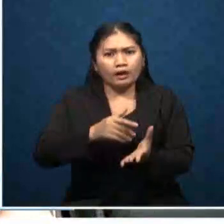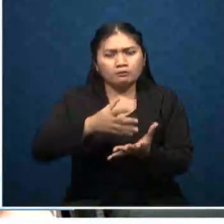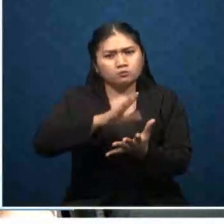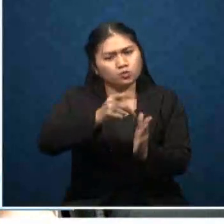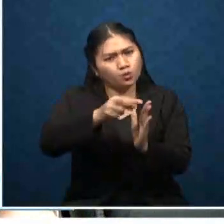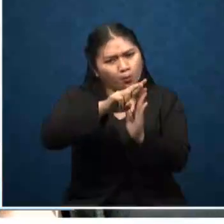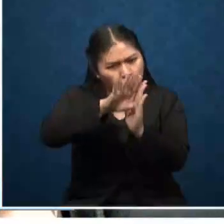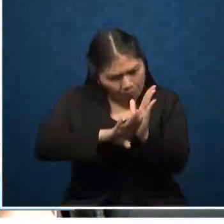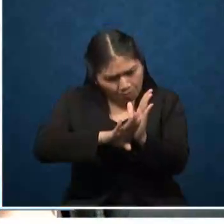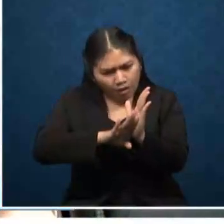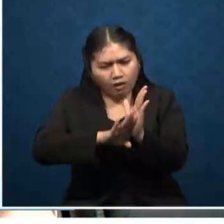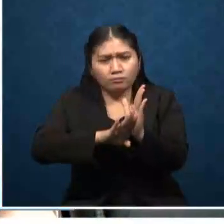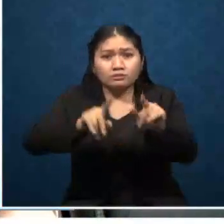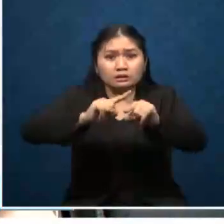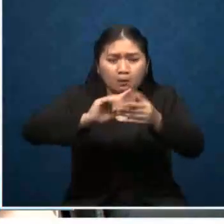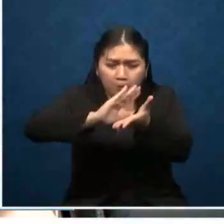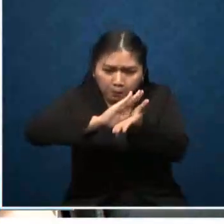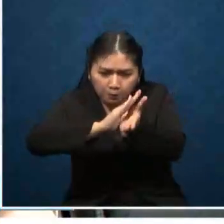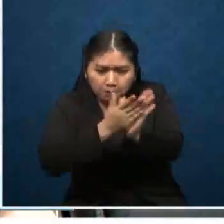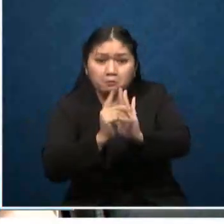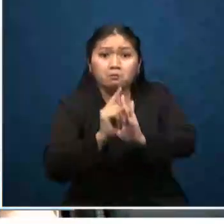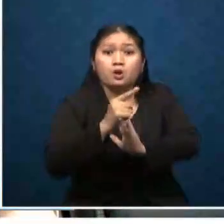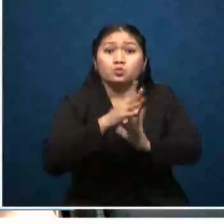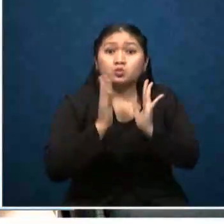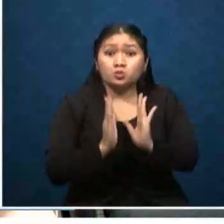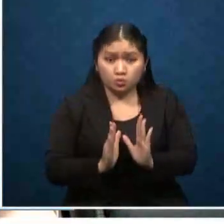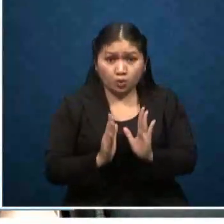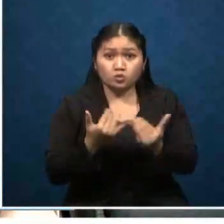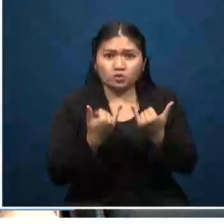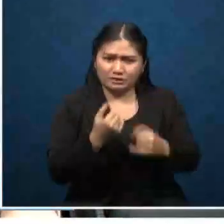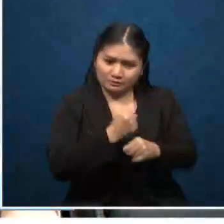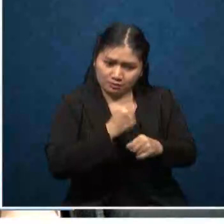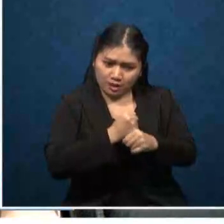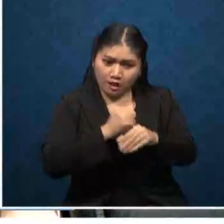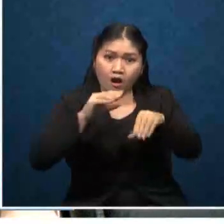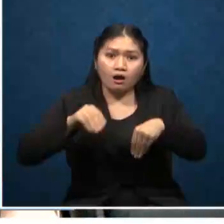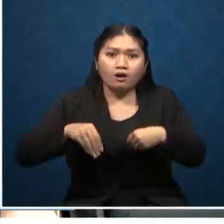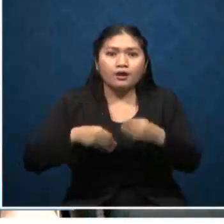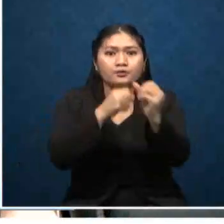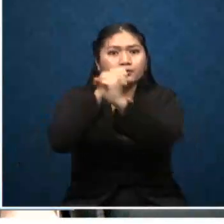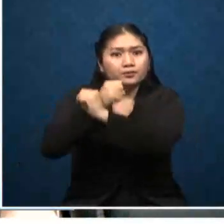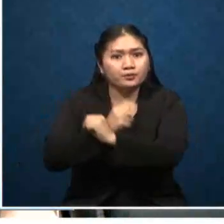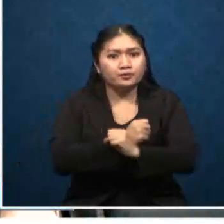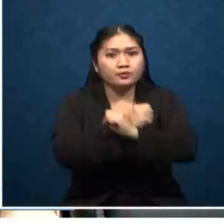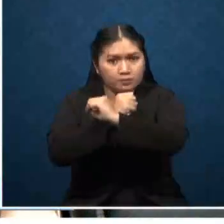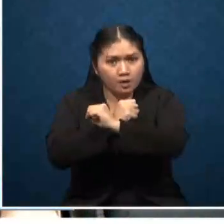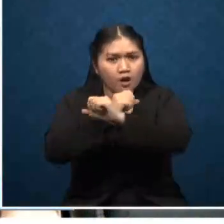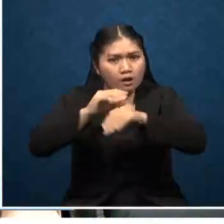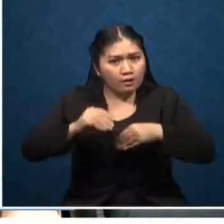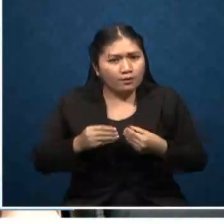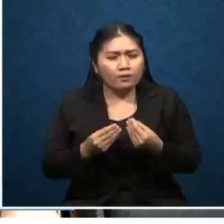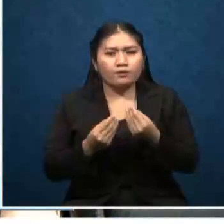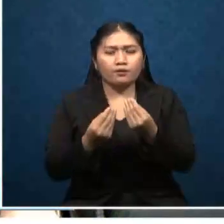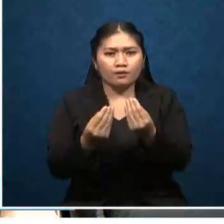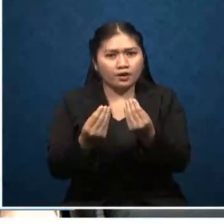ปแบบที่ทำงานอยู่ในขณะนี้ให้มีความปลอดภัย และให้มีความ